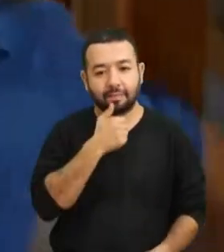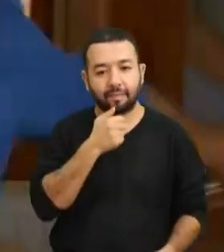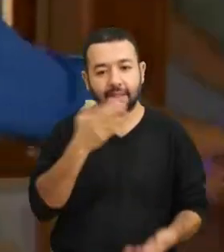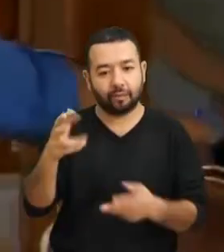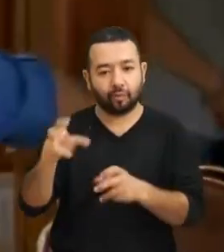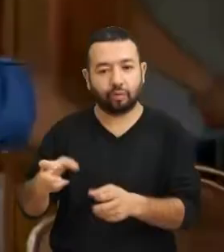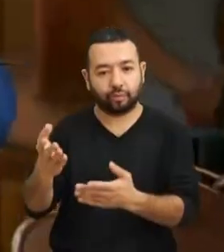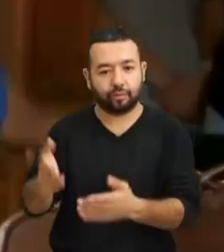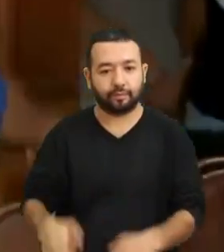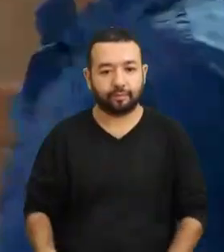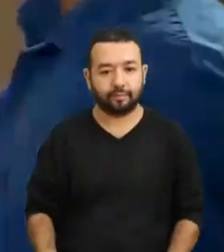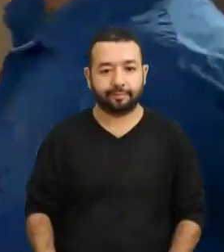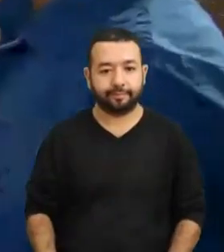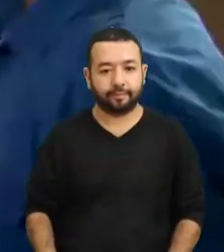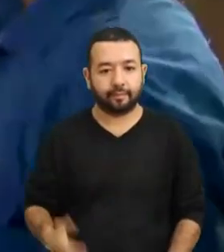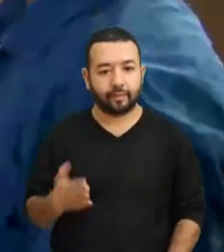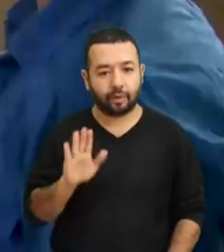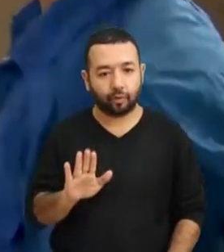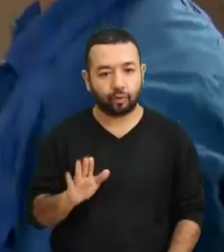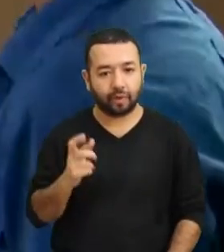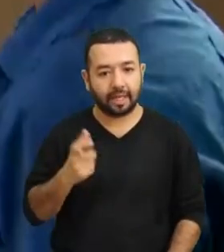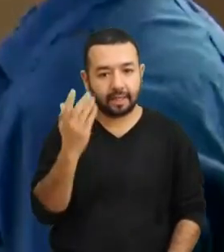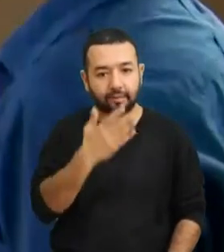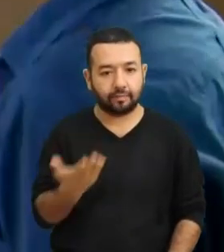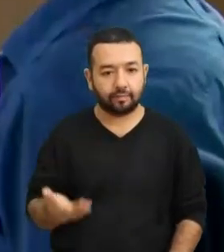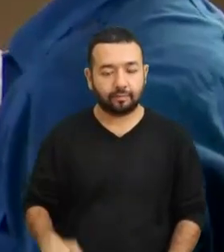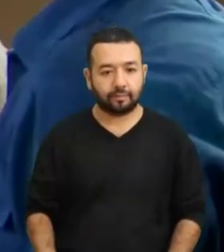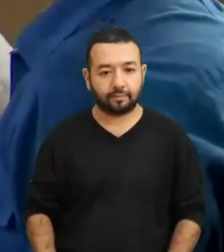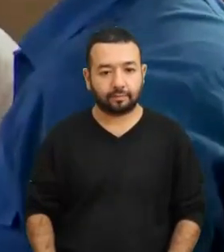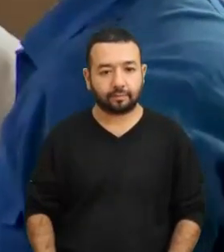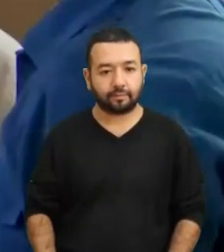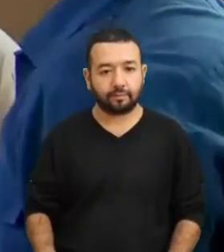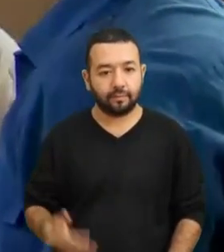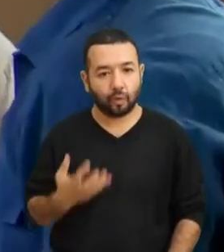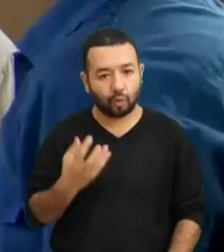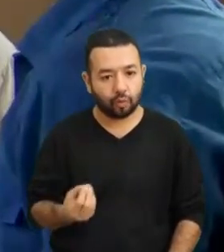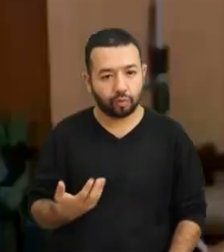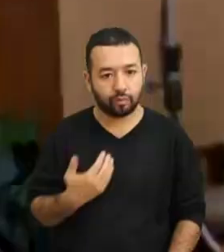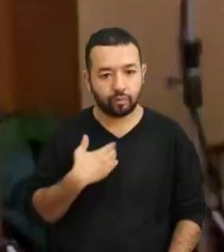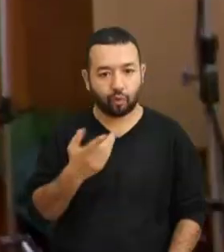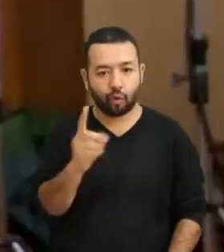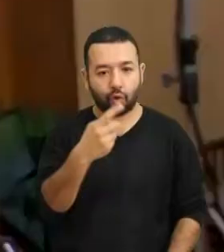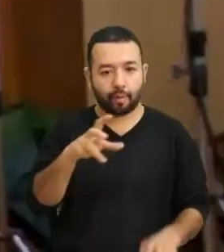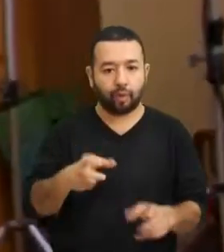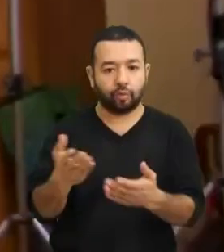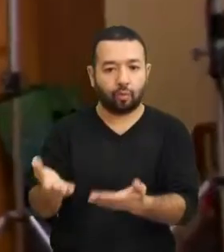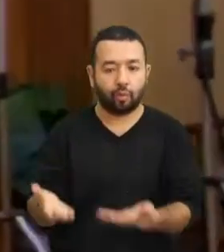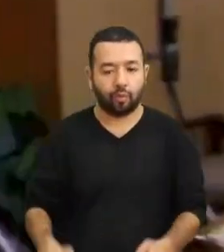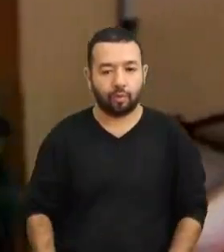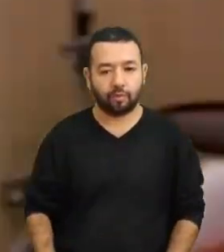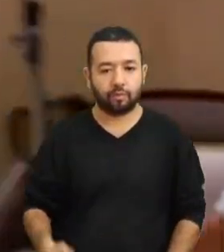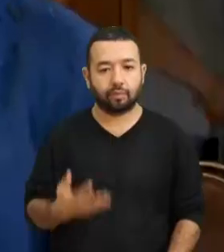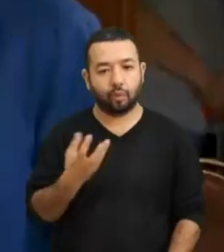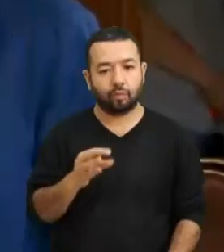babacığım geç şöyle otur lütfen. Ya gel Badire nereye gidiyorsun ya? Ah ya. Ya olur mu oğlum orası yönetmen koltuğu ya. Ya